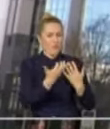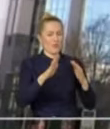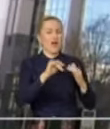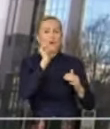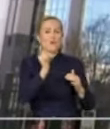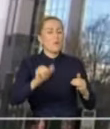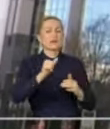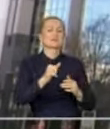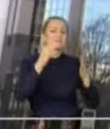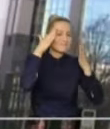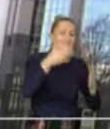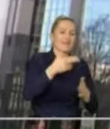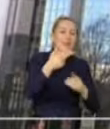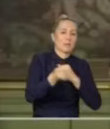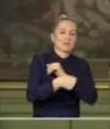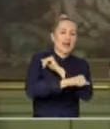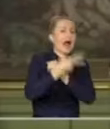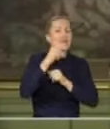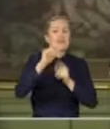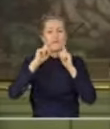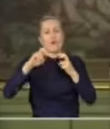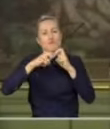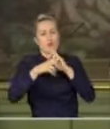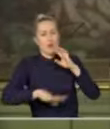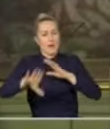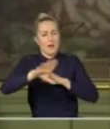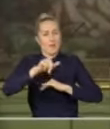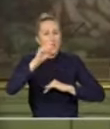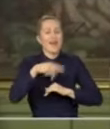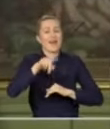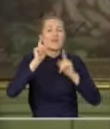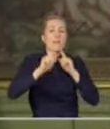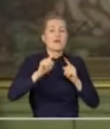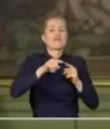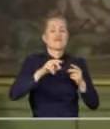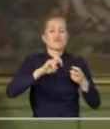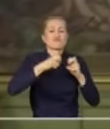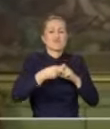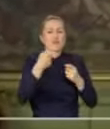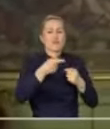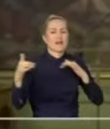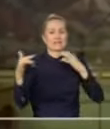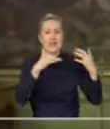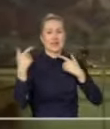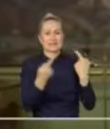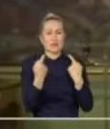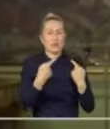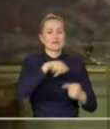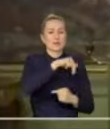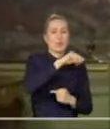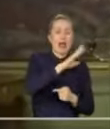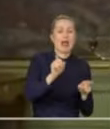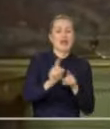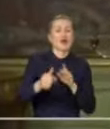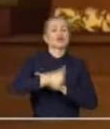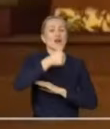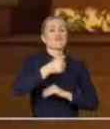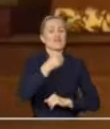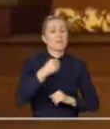zamiast prawdziwymi problemami wspólnoty, na przykład w relacjach z Rosją i skandalem związanym z niedawną wizytą szefa unijnej dyplomacji w